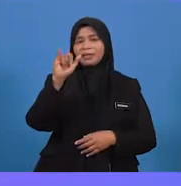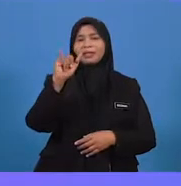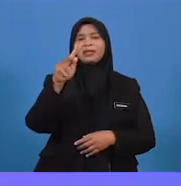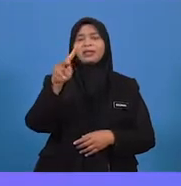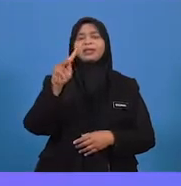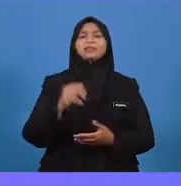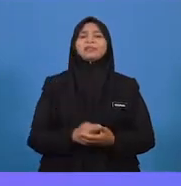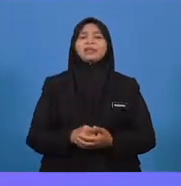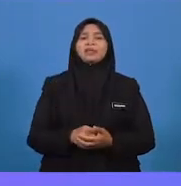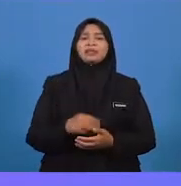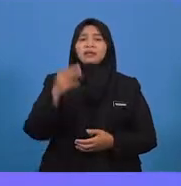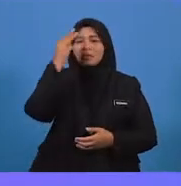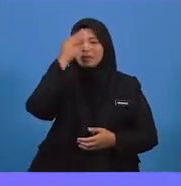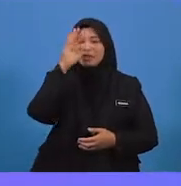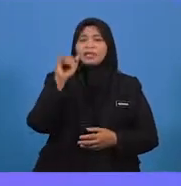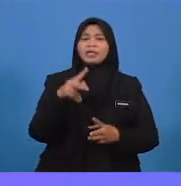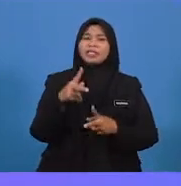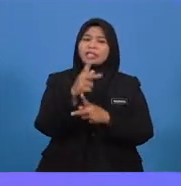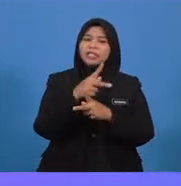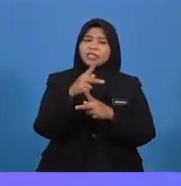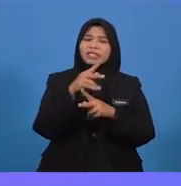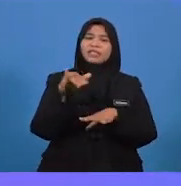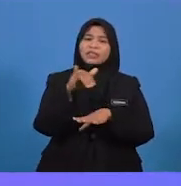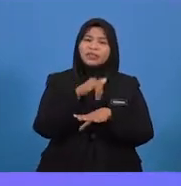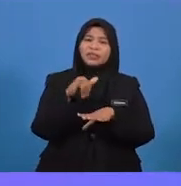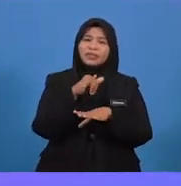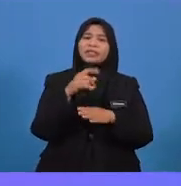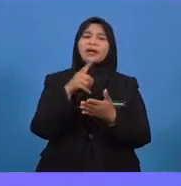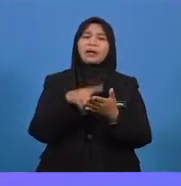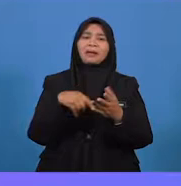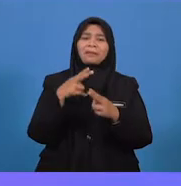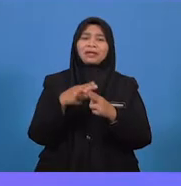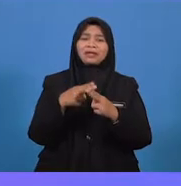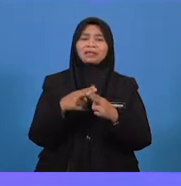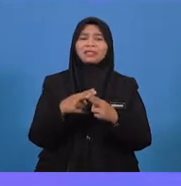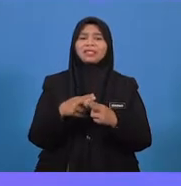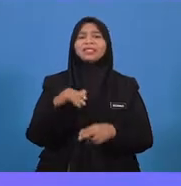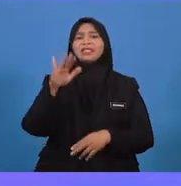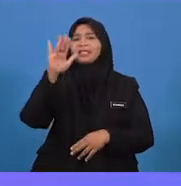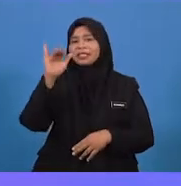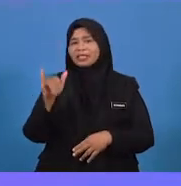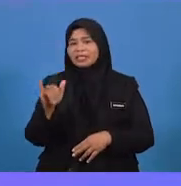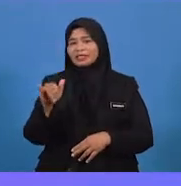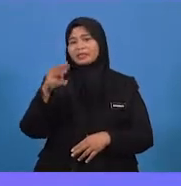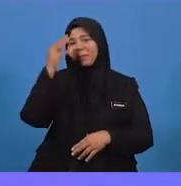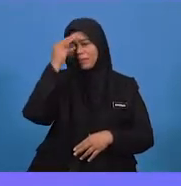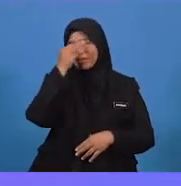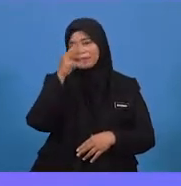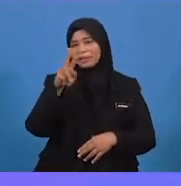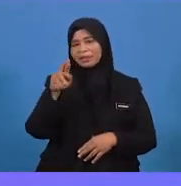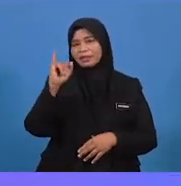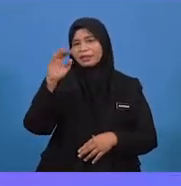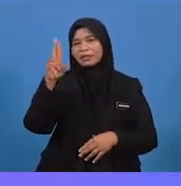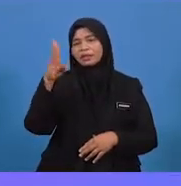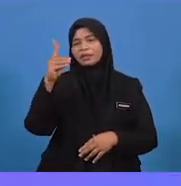Malik. Malaikat yang menjaga syurga apa pula namanya murid-murid? Ya, malaikat